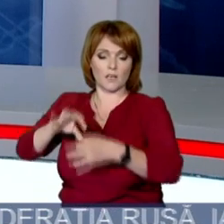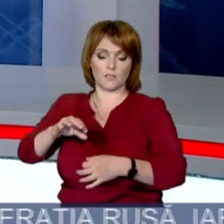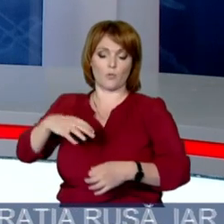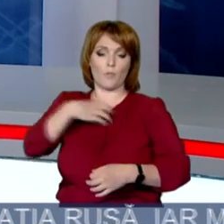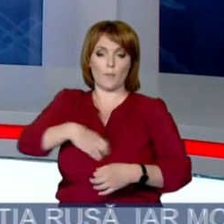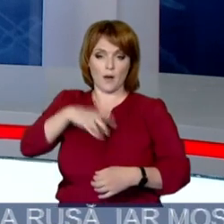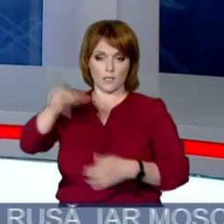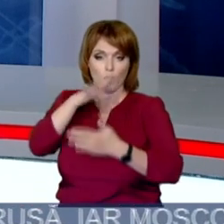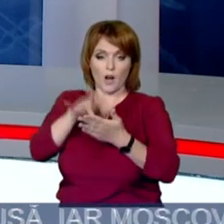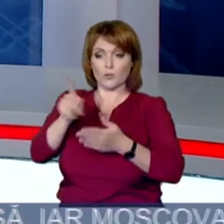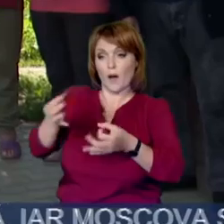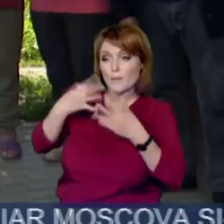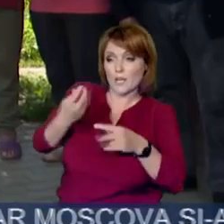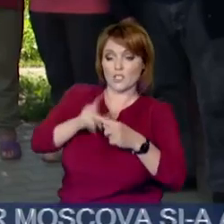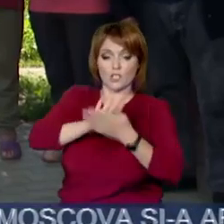explica situația.